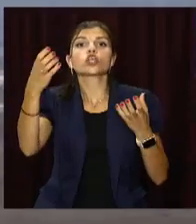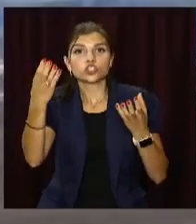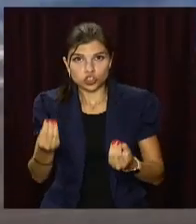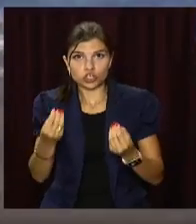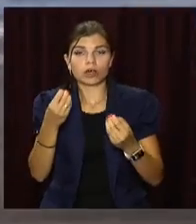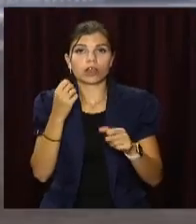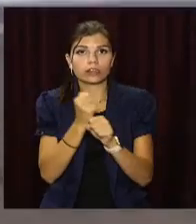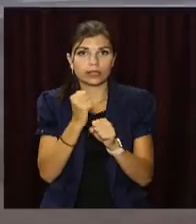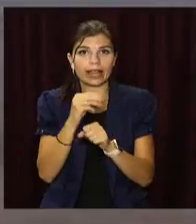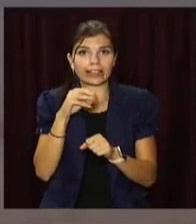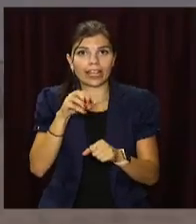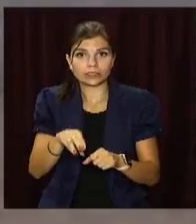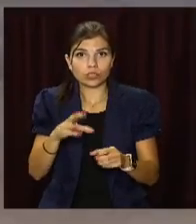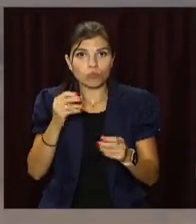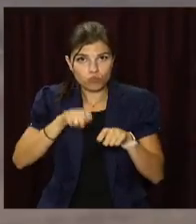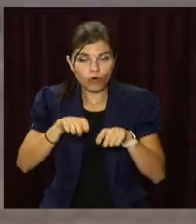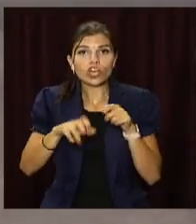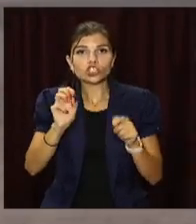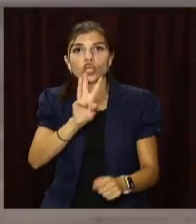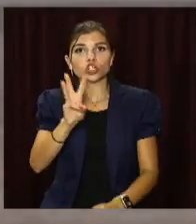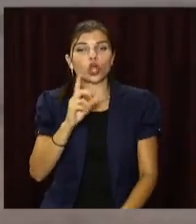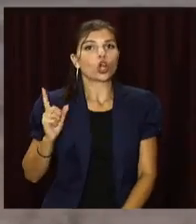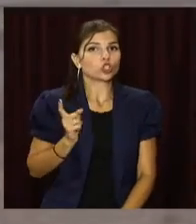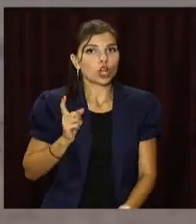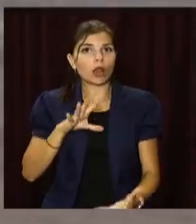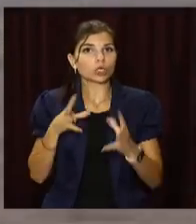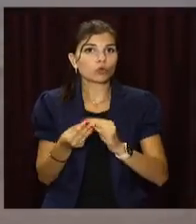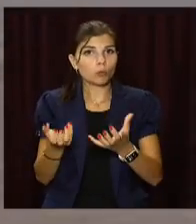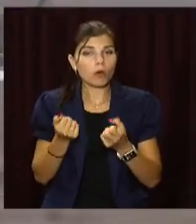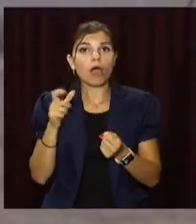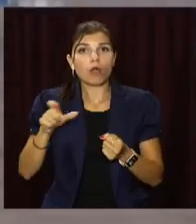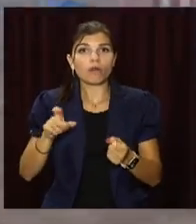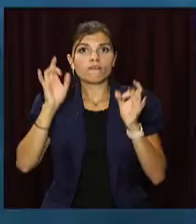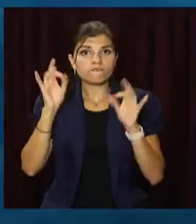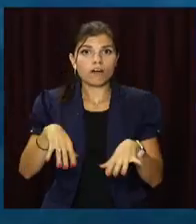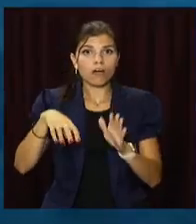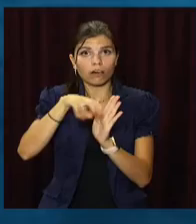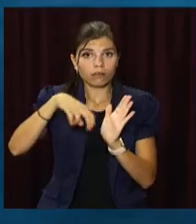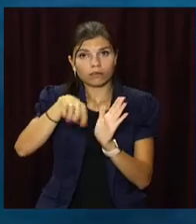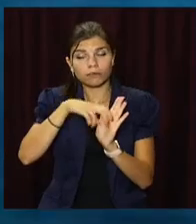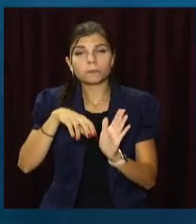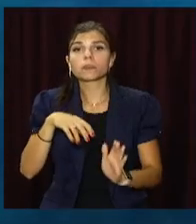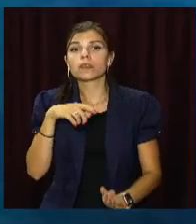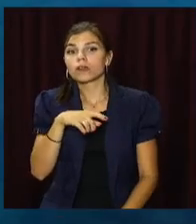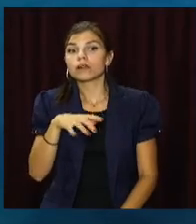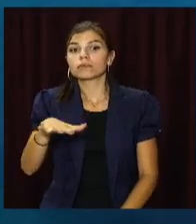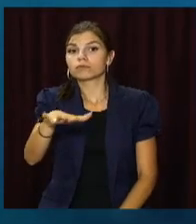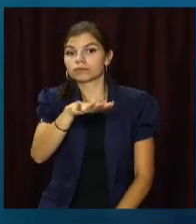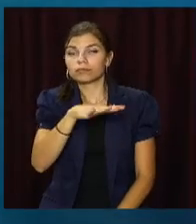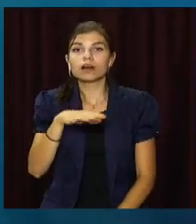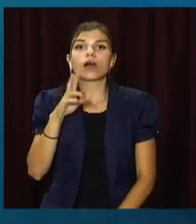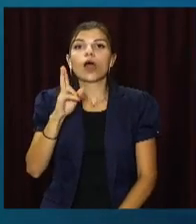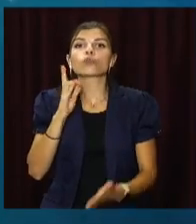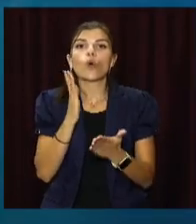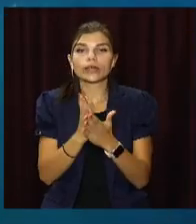3 години до отримання результату мандрівники залишатимуться на самоізоляції. Візитери, які мають